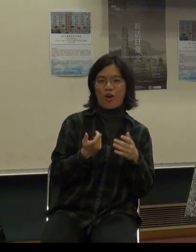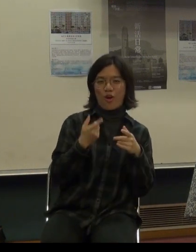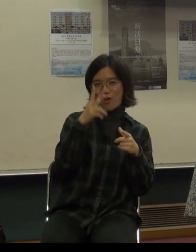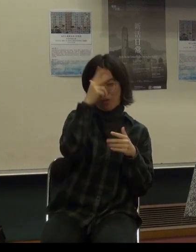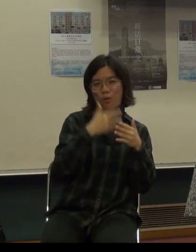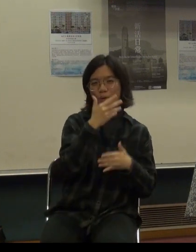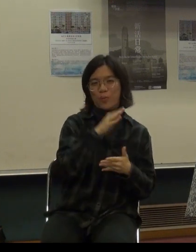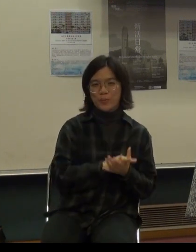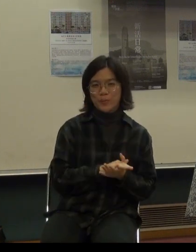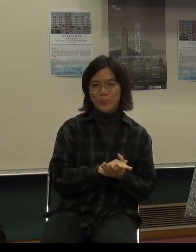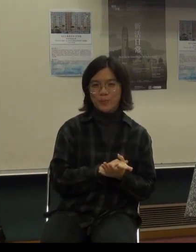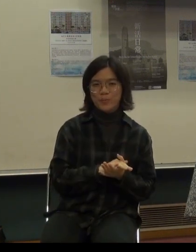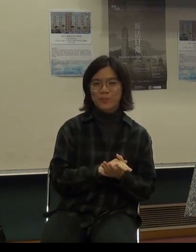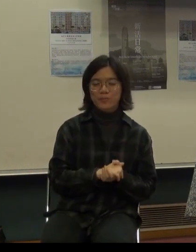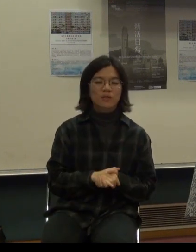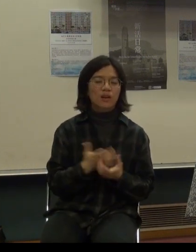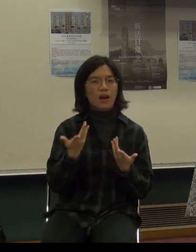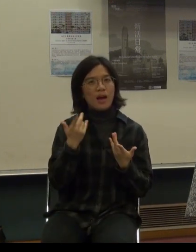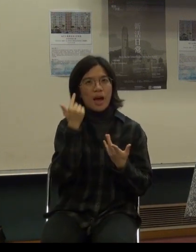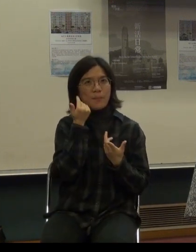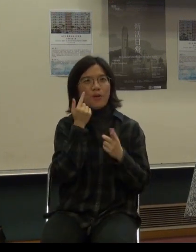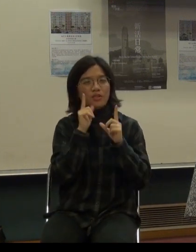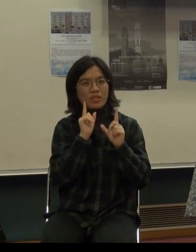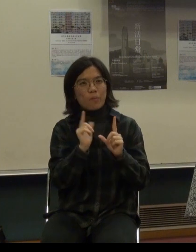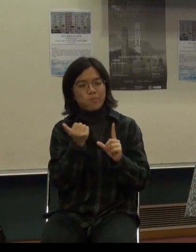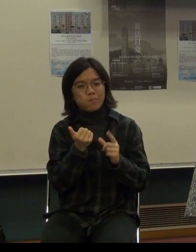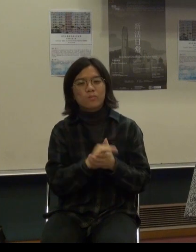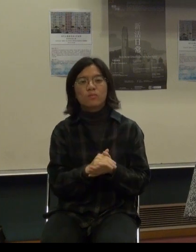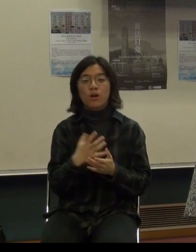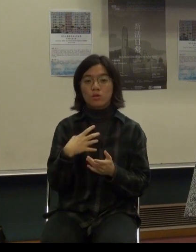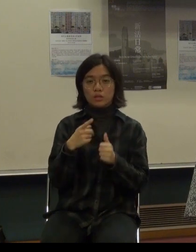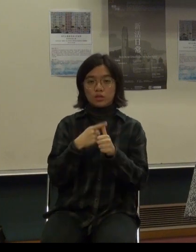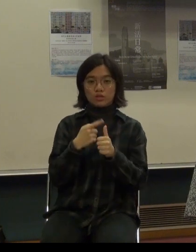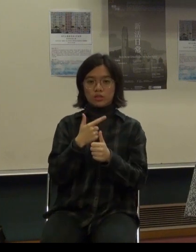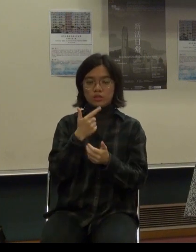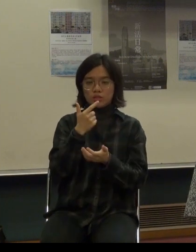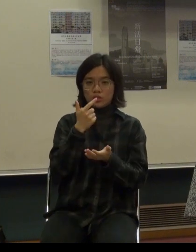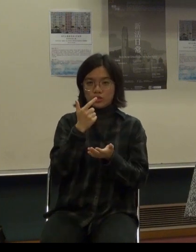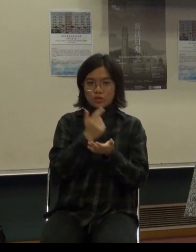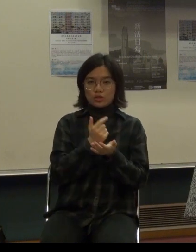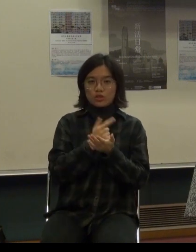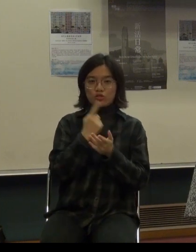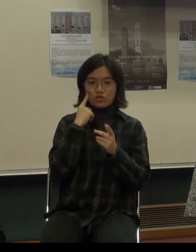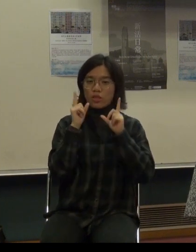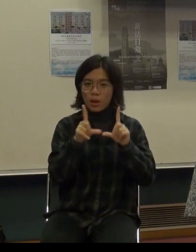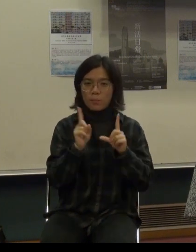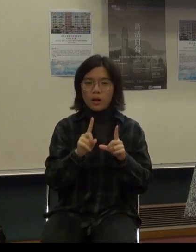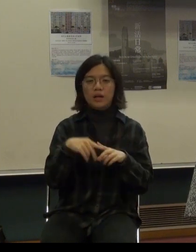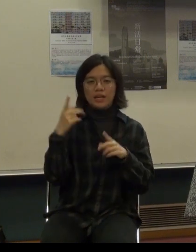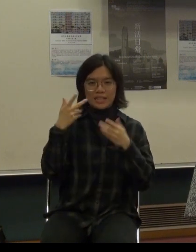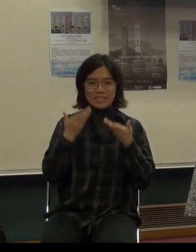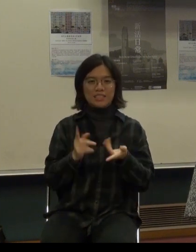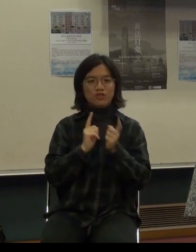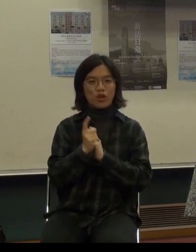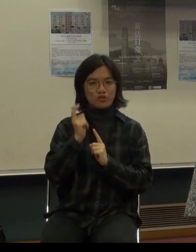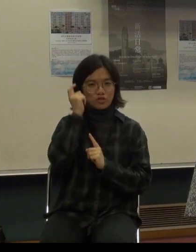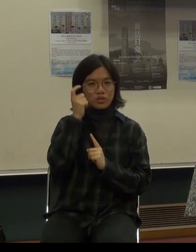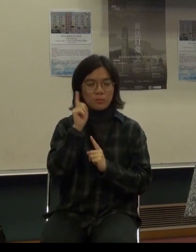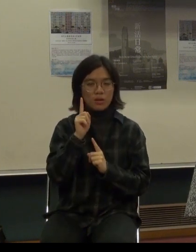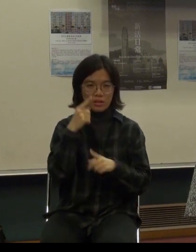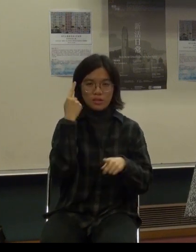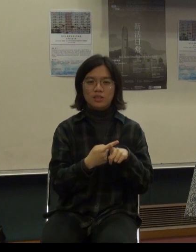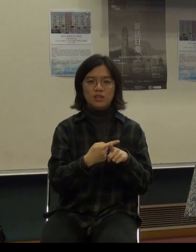OK， 我希望我盡量可以答到這個問題。首先我覺得最大的問題就是說那個現代主義是什麼呢？現代主義是真